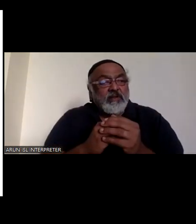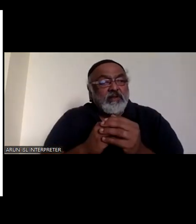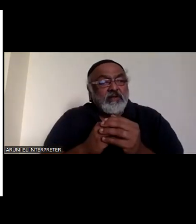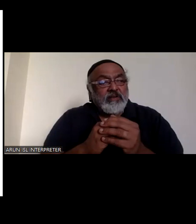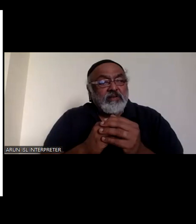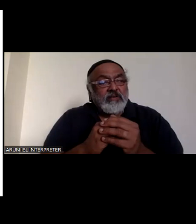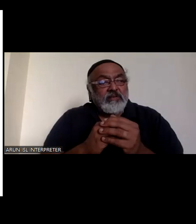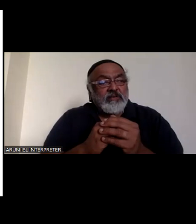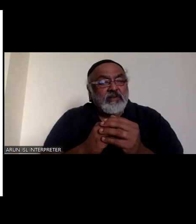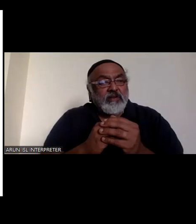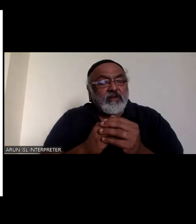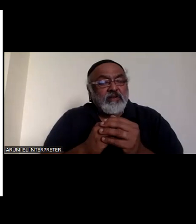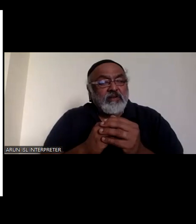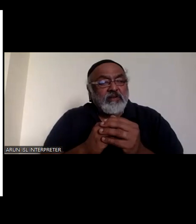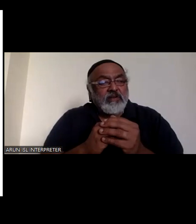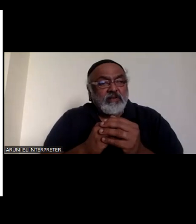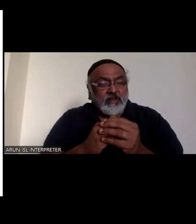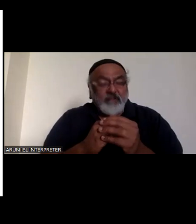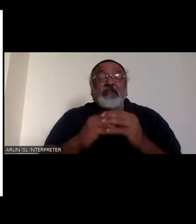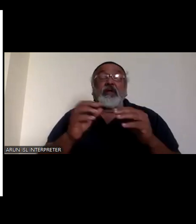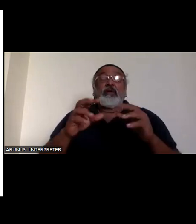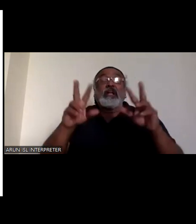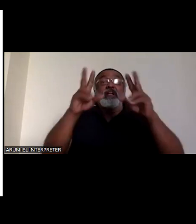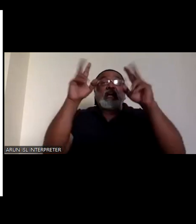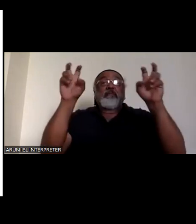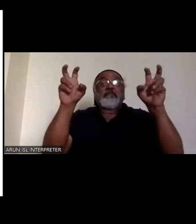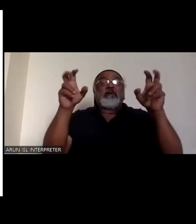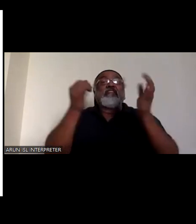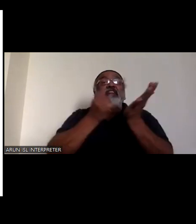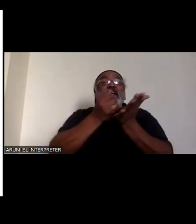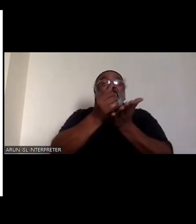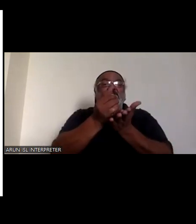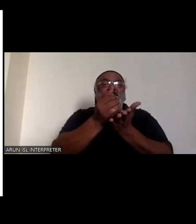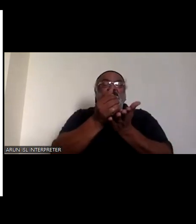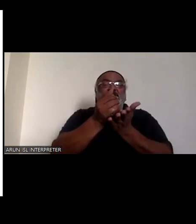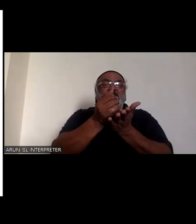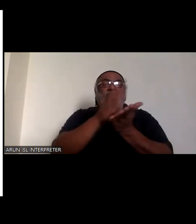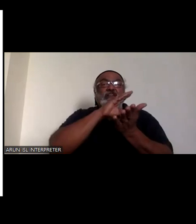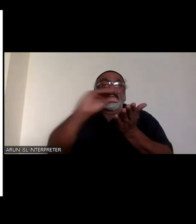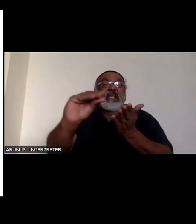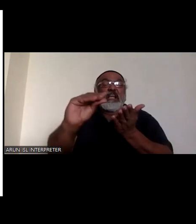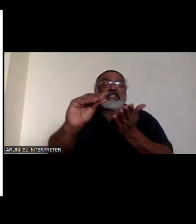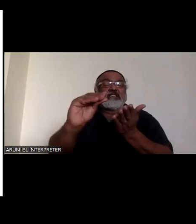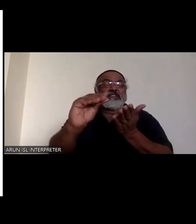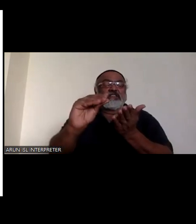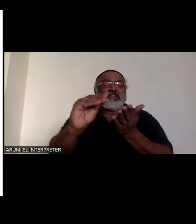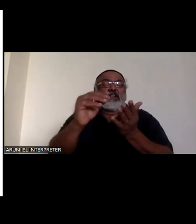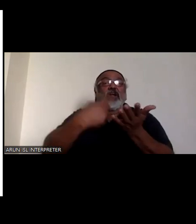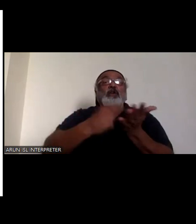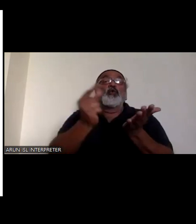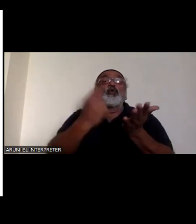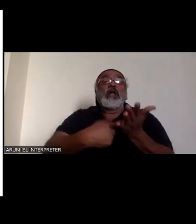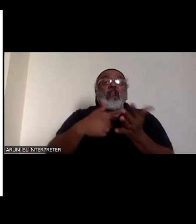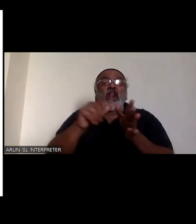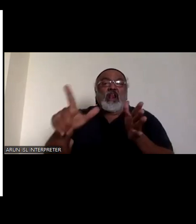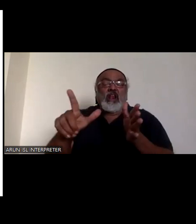रूरल बेस्ड ऑन लैक ऑफ रिसोर्सेज, लैक ऑफ इंफ्रास्ट्रक्चर एंड पॉवर्टी, चीजों के नहीं होने से, गरीबी